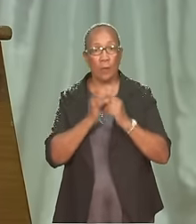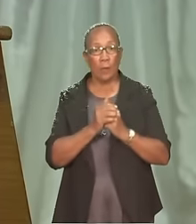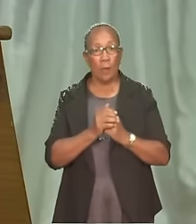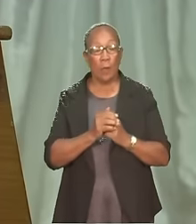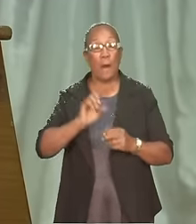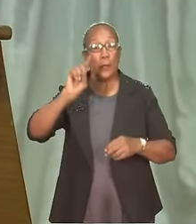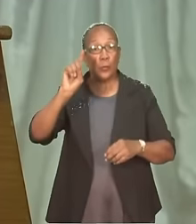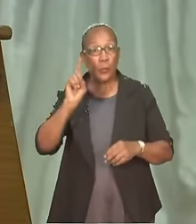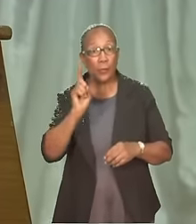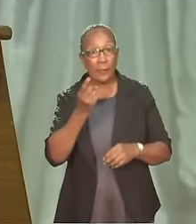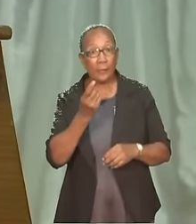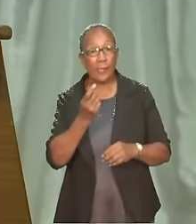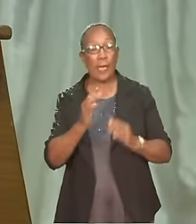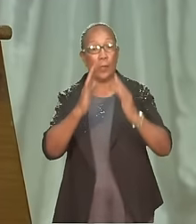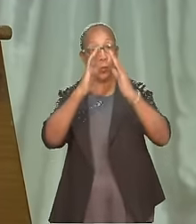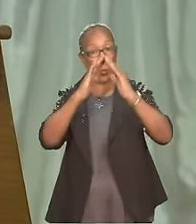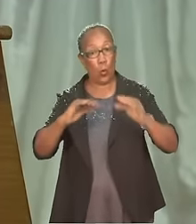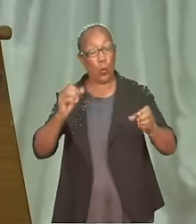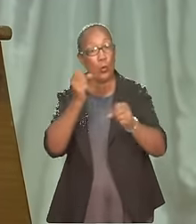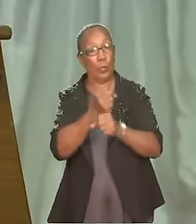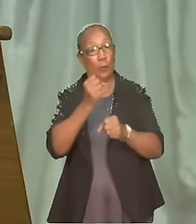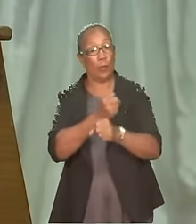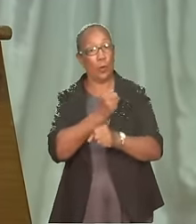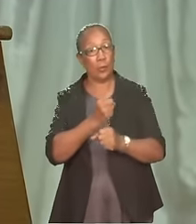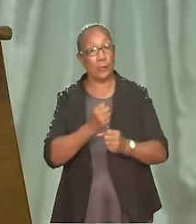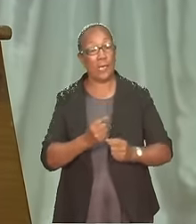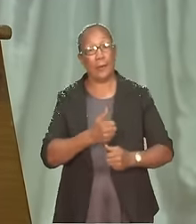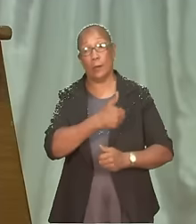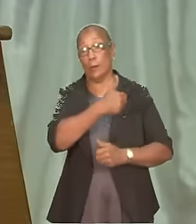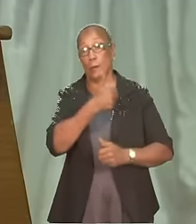Prioriteit woningbouw. Landelijk woningbouw zal geïntensiveerd worden.